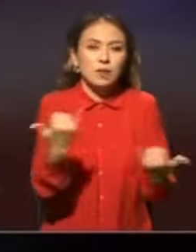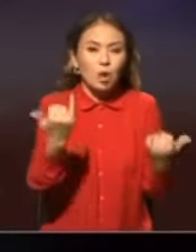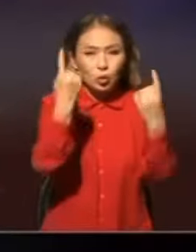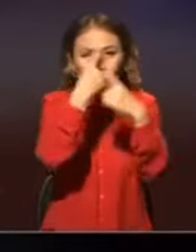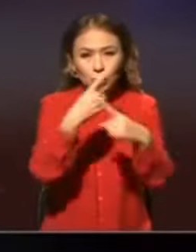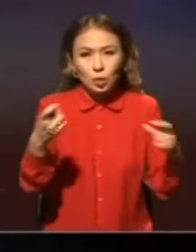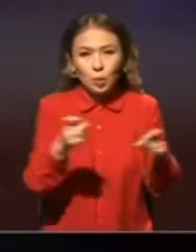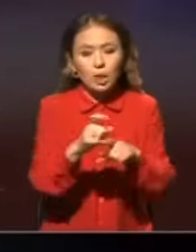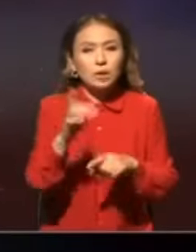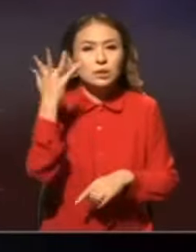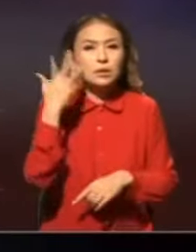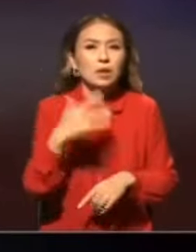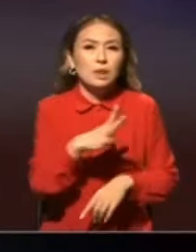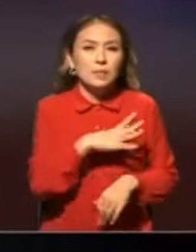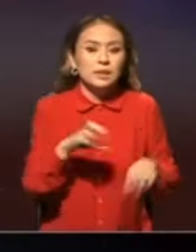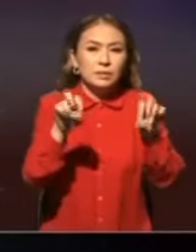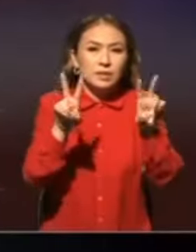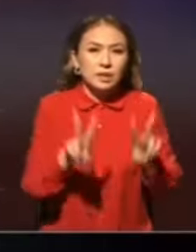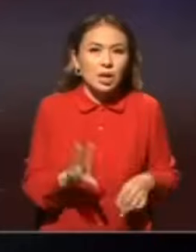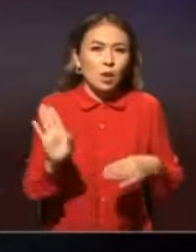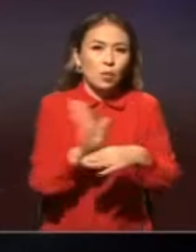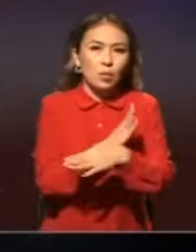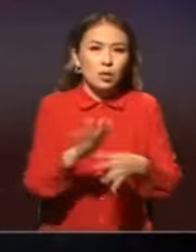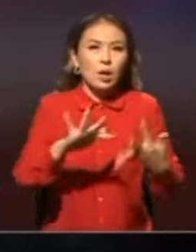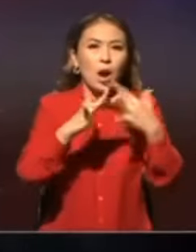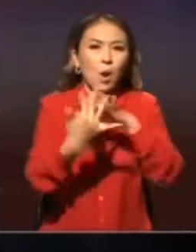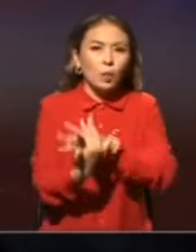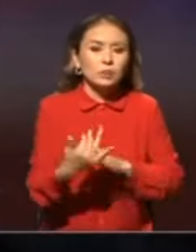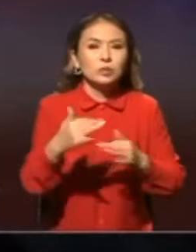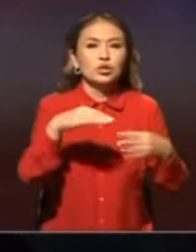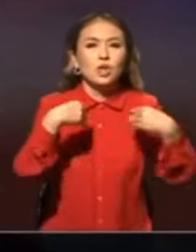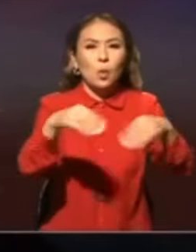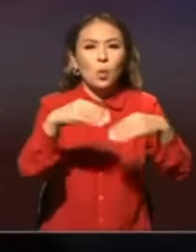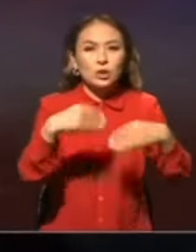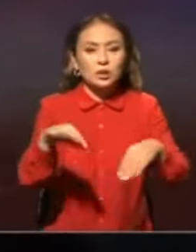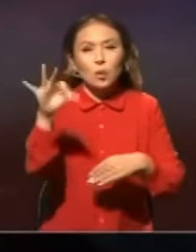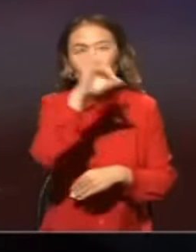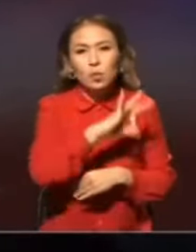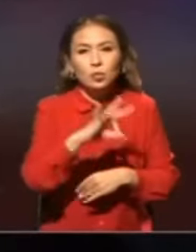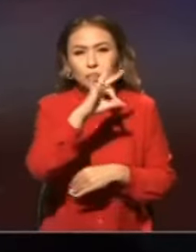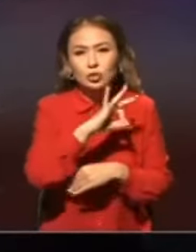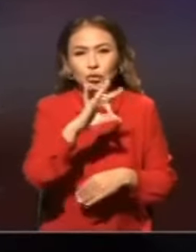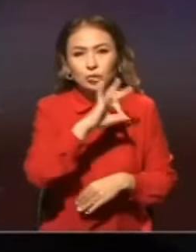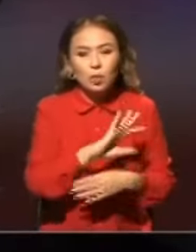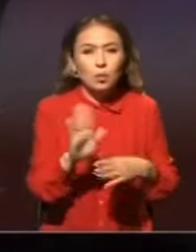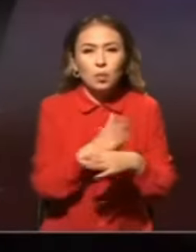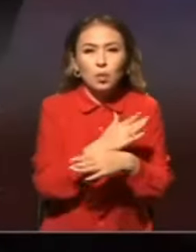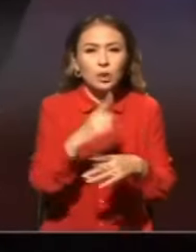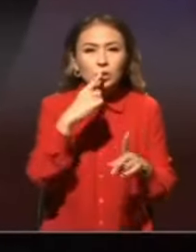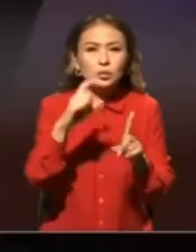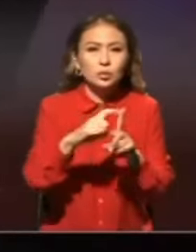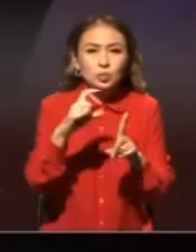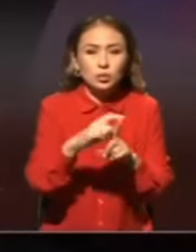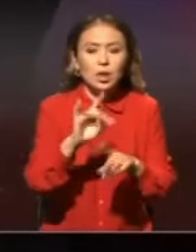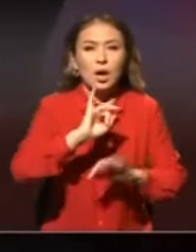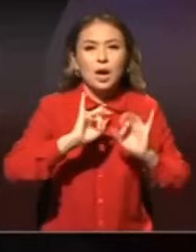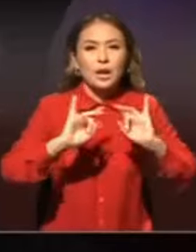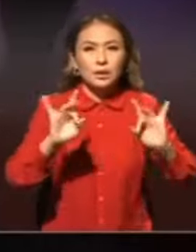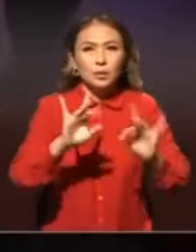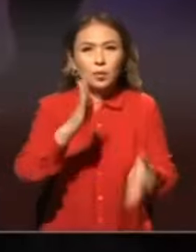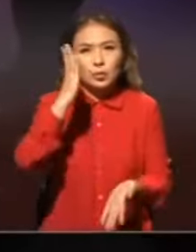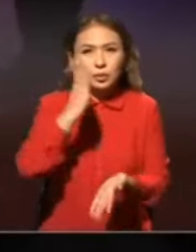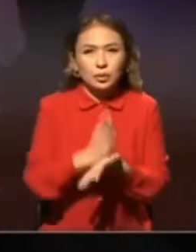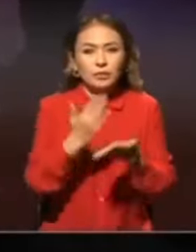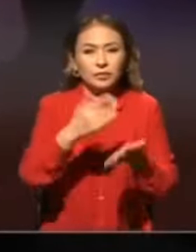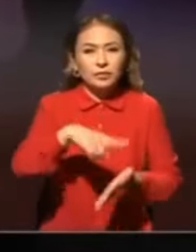жолдауларында арнайы бөлек ауыл шаруашылықтың жағдайларына бөлек сөздерін айтып отыр. Оның